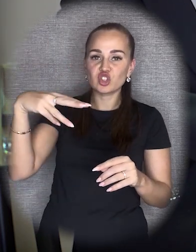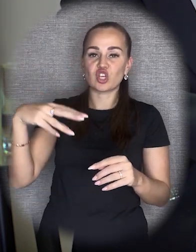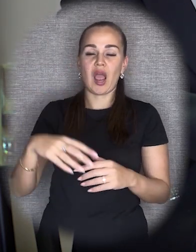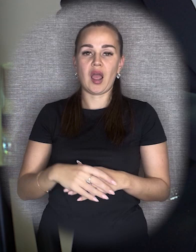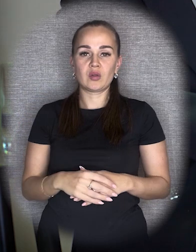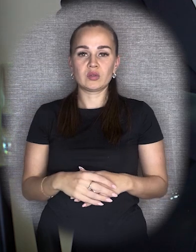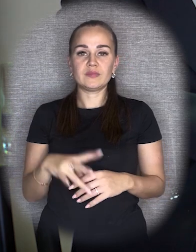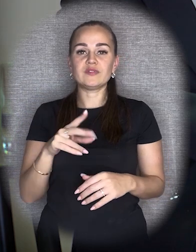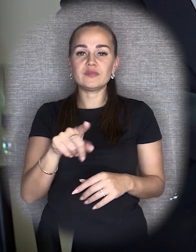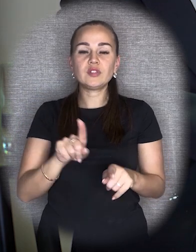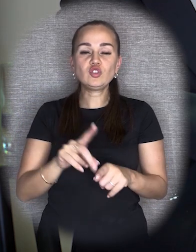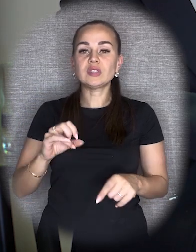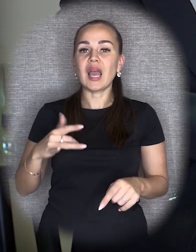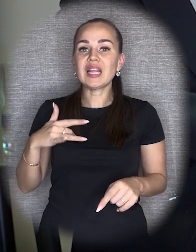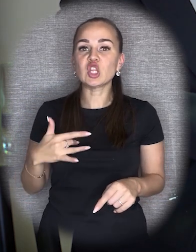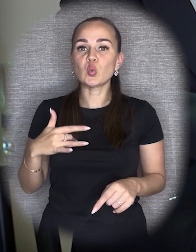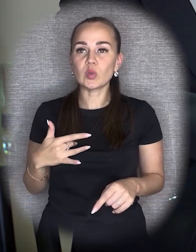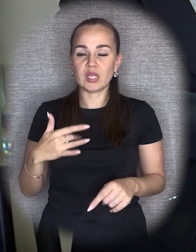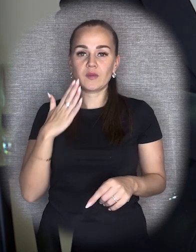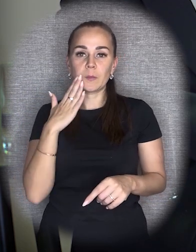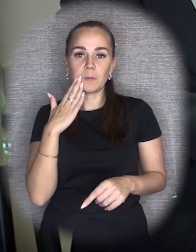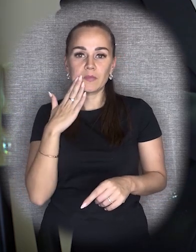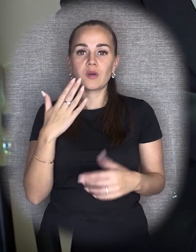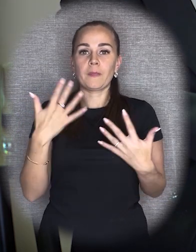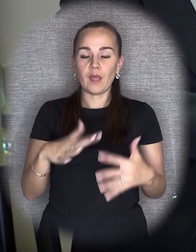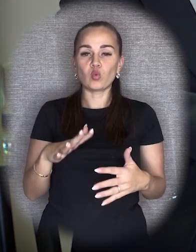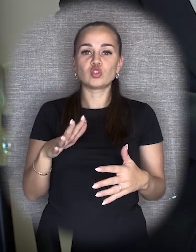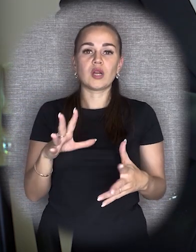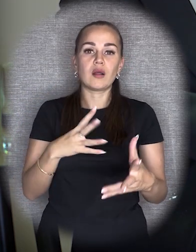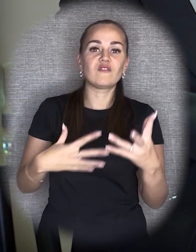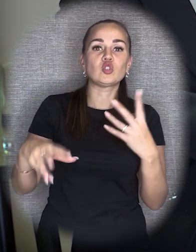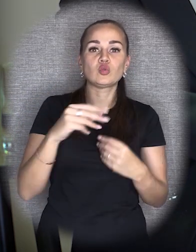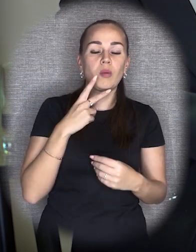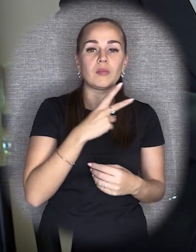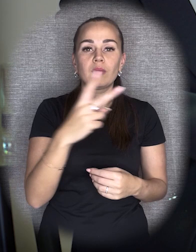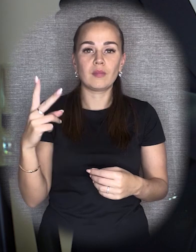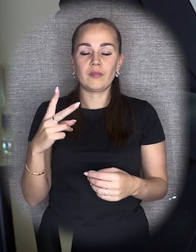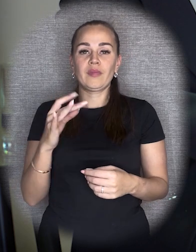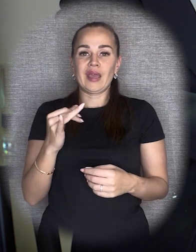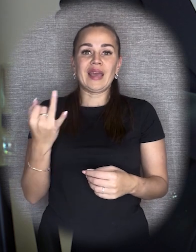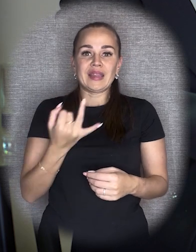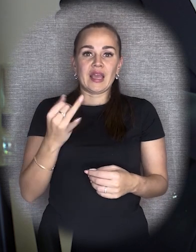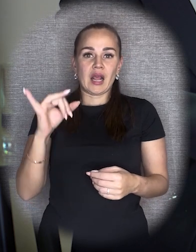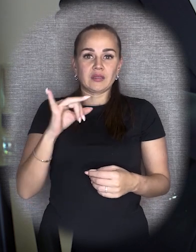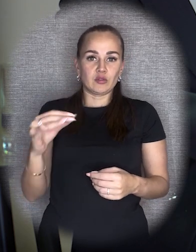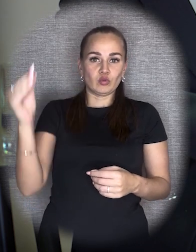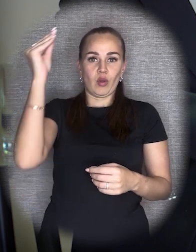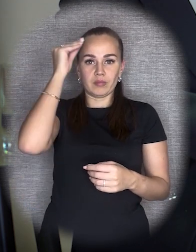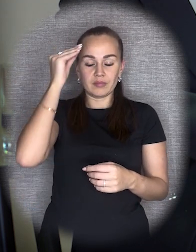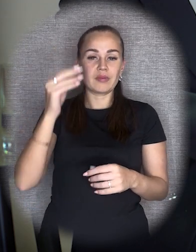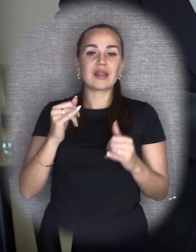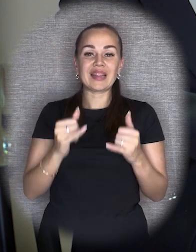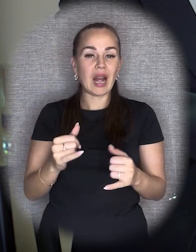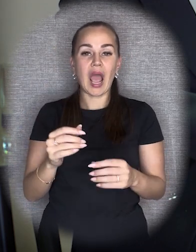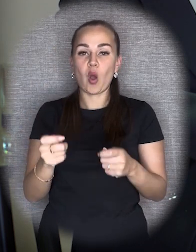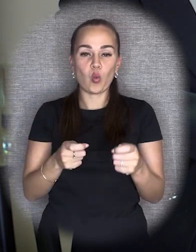на интуитивном уровне уже считать некую интересную историю. И вот это самое сложное для куратора. Мне кажется, что